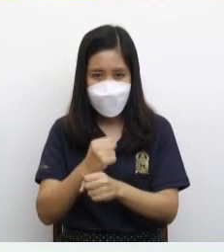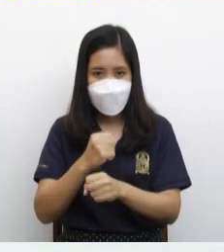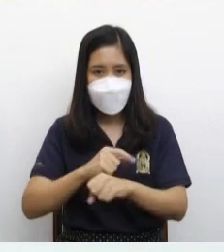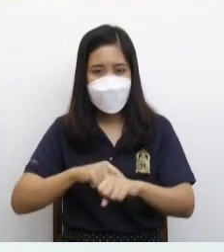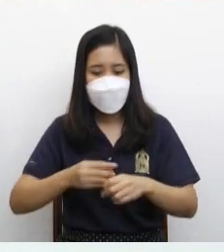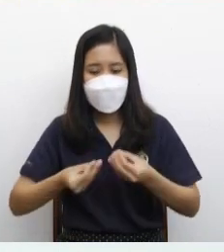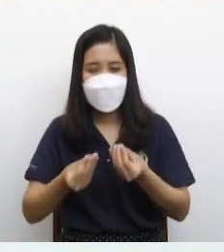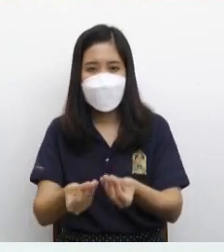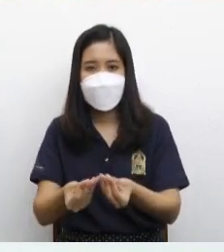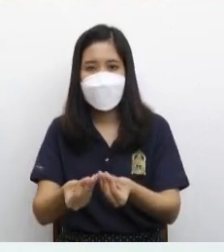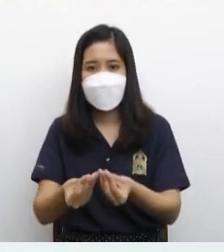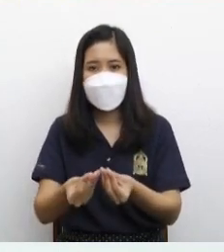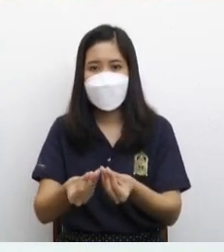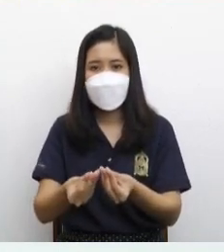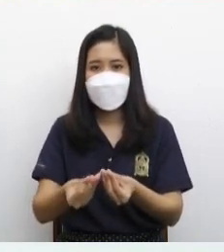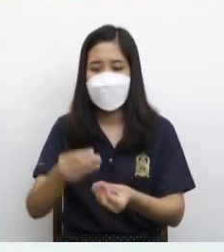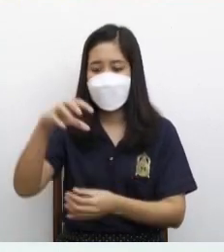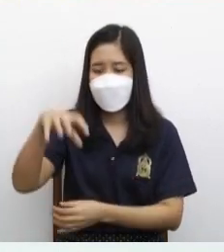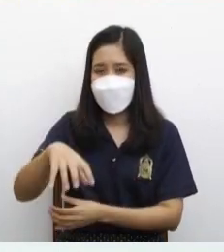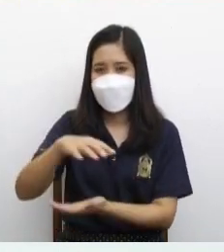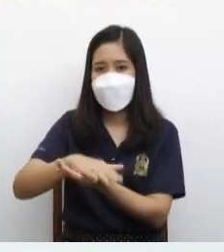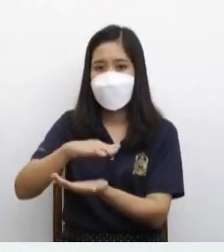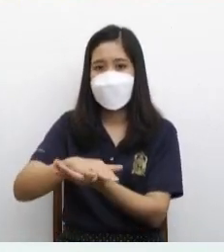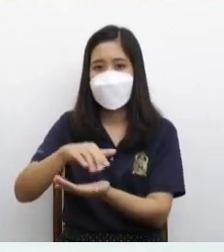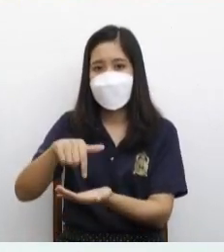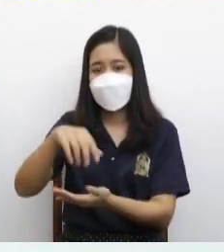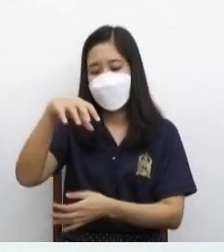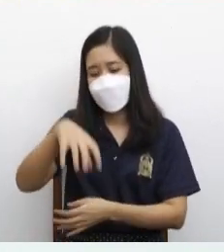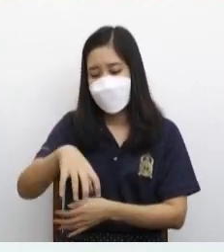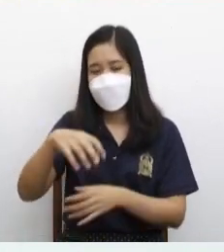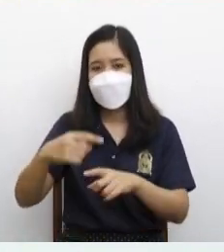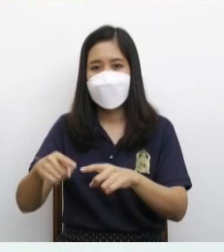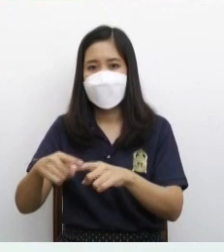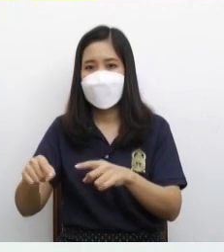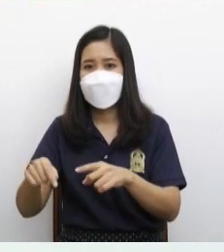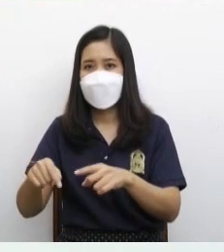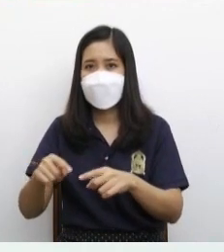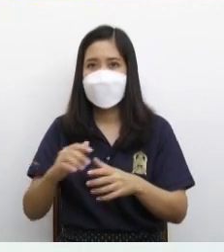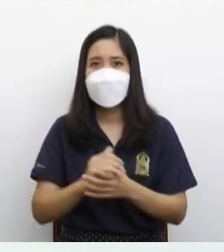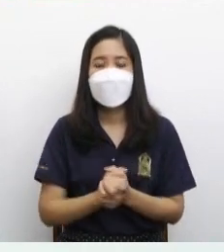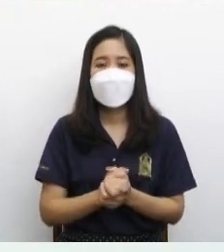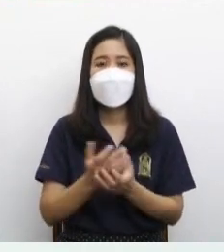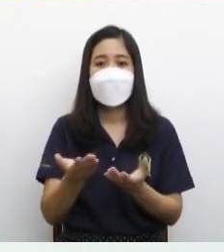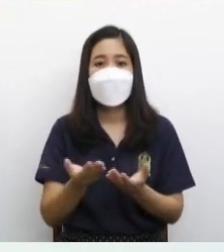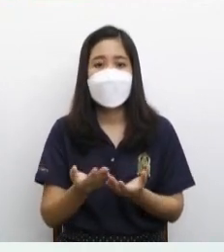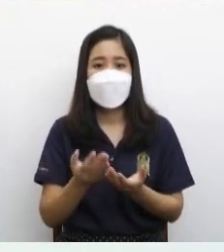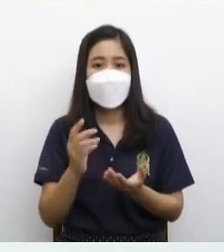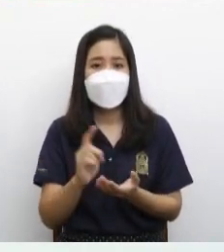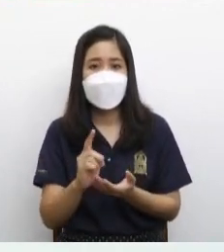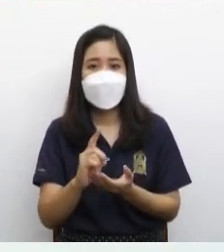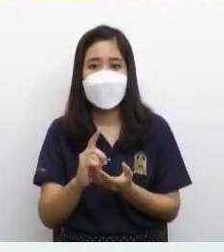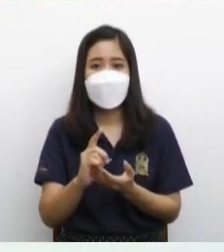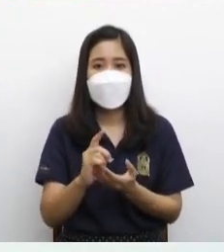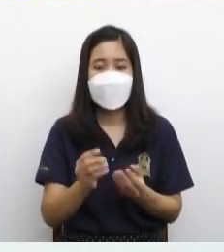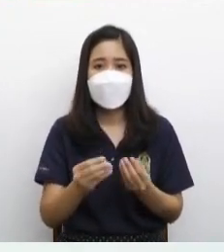รักความผูกพันต่อสถาบันนะครับต่อองค์กรเป็นอย่างดีอยู่แล้วแต่ก็ขอเน้นย้ำให้